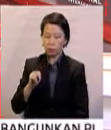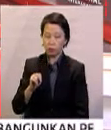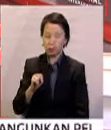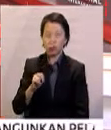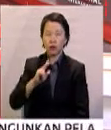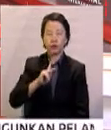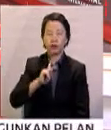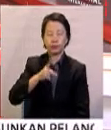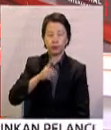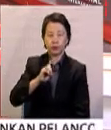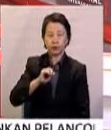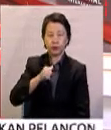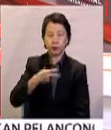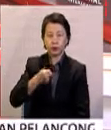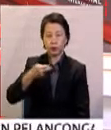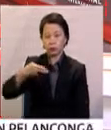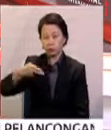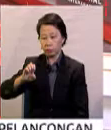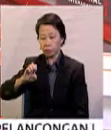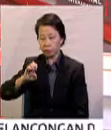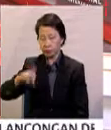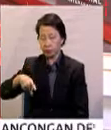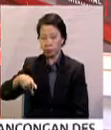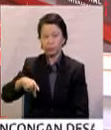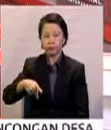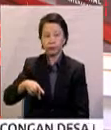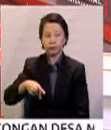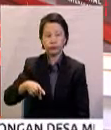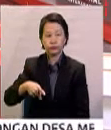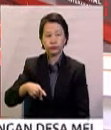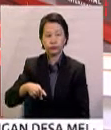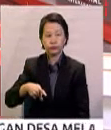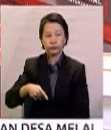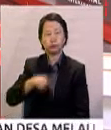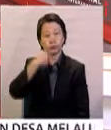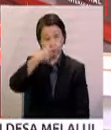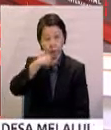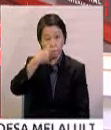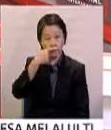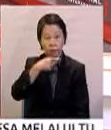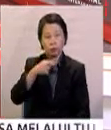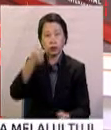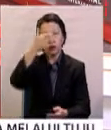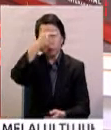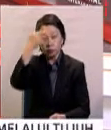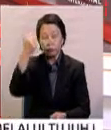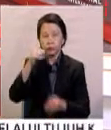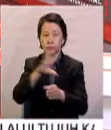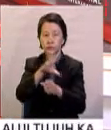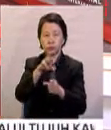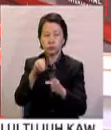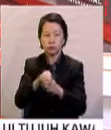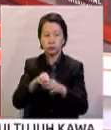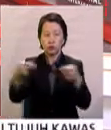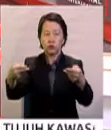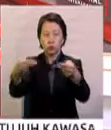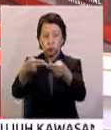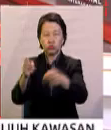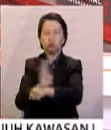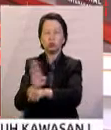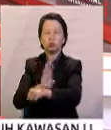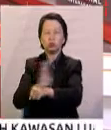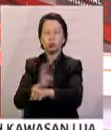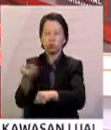pengguna kpdnhep Datuk Seri Saifuddin Nasution Ismail berkata ini kerana ia melibatkan hubungan dagang